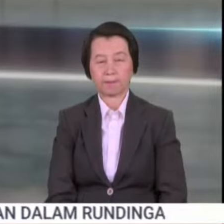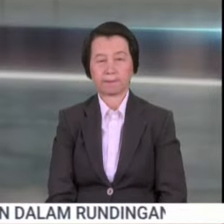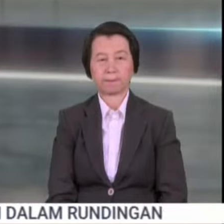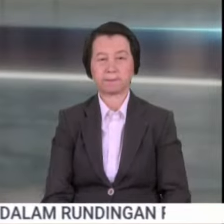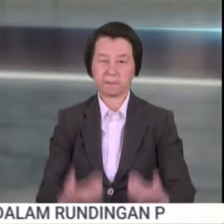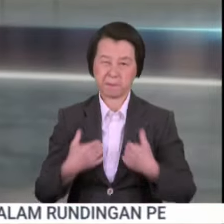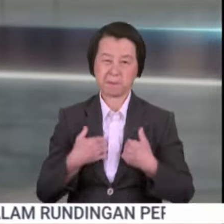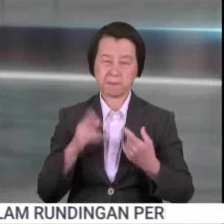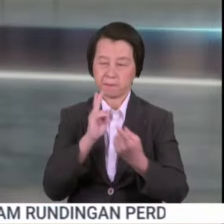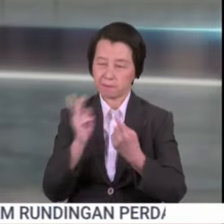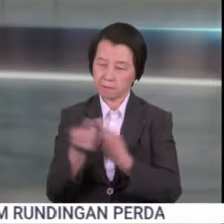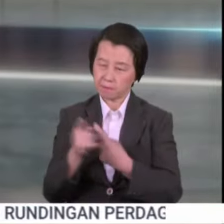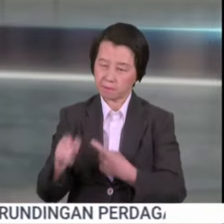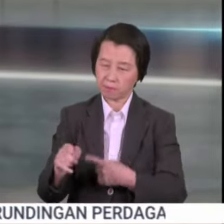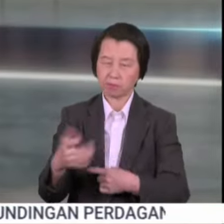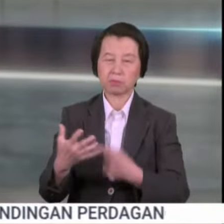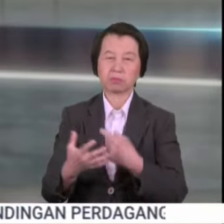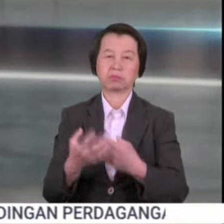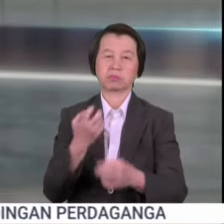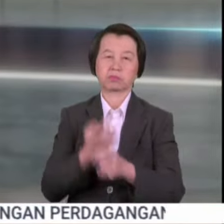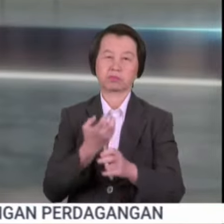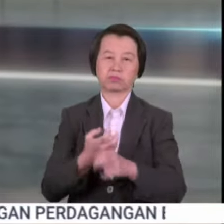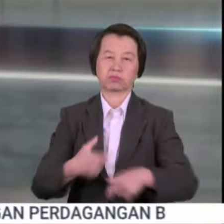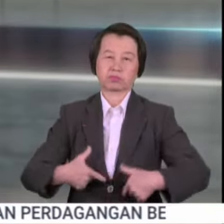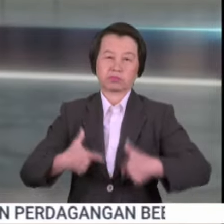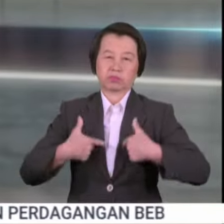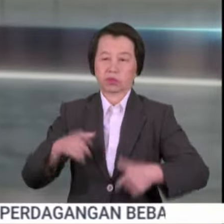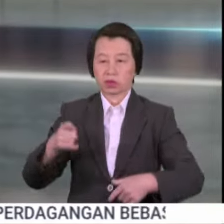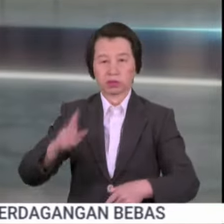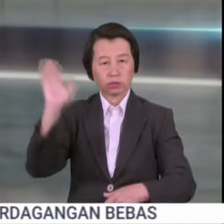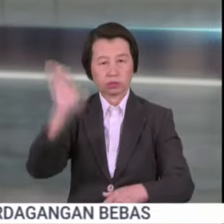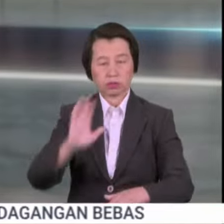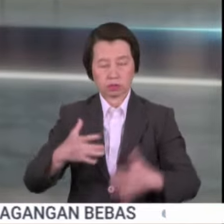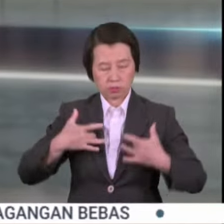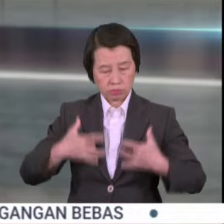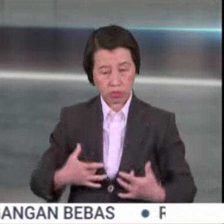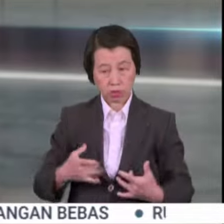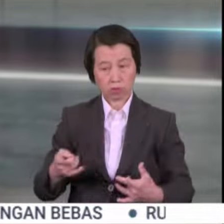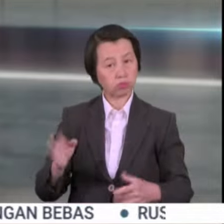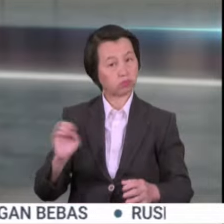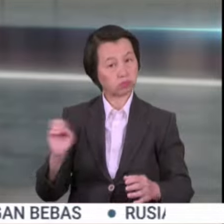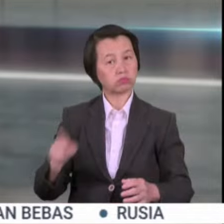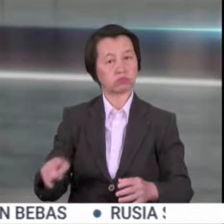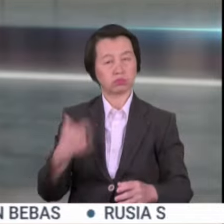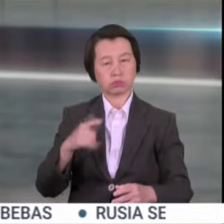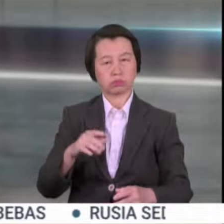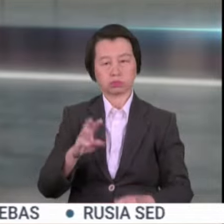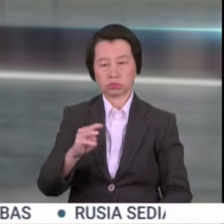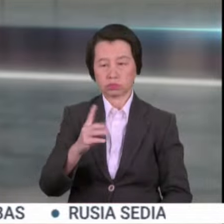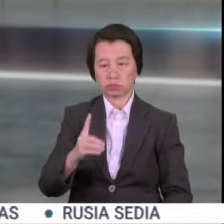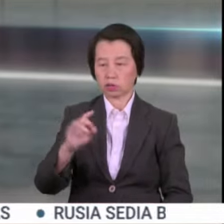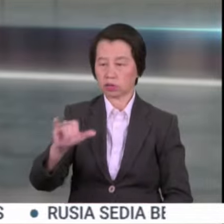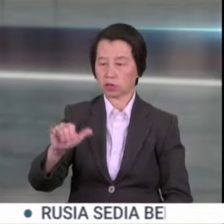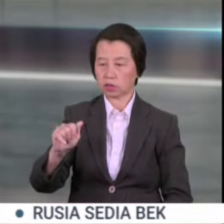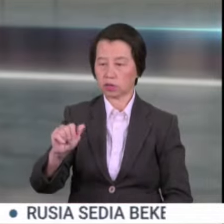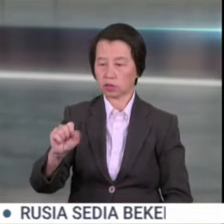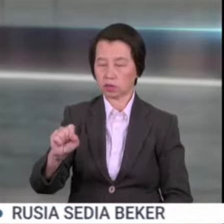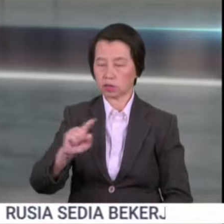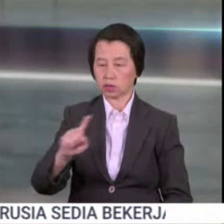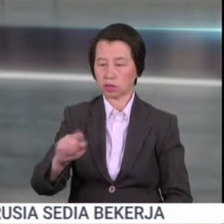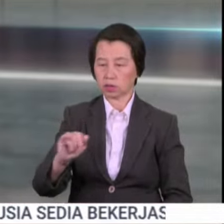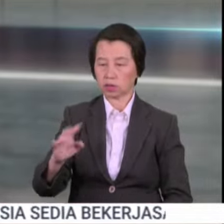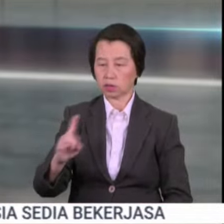Walaupun berada dalam keadaan serba kekurangan, namun ia tidak pernah mematahkan semangat dan menjadi halangan bagi Muhammad Yazid